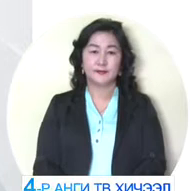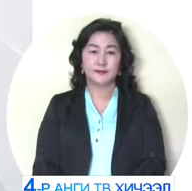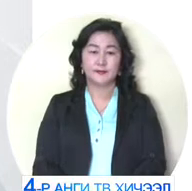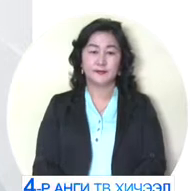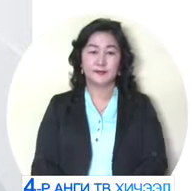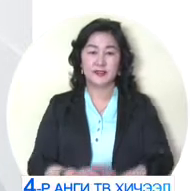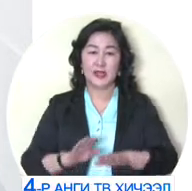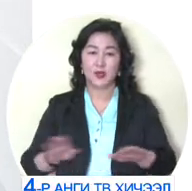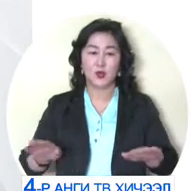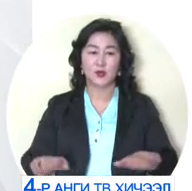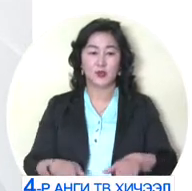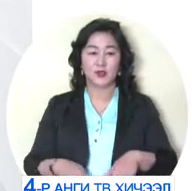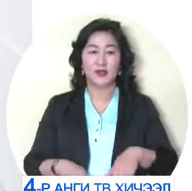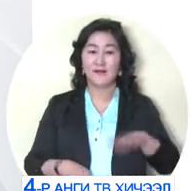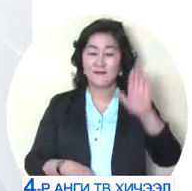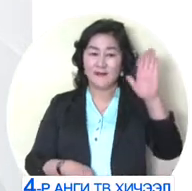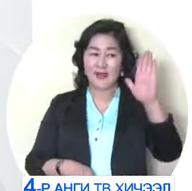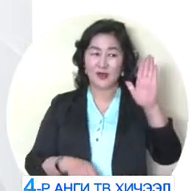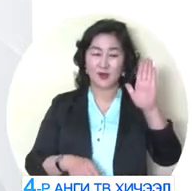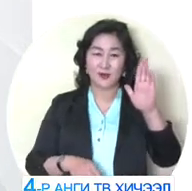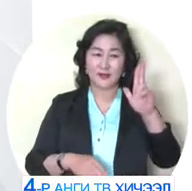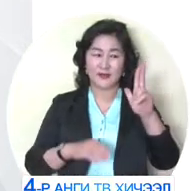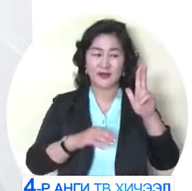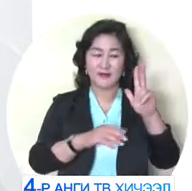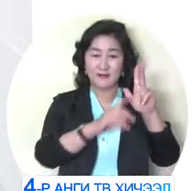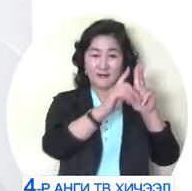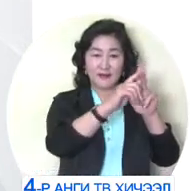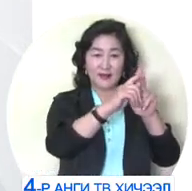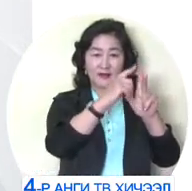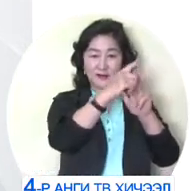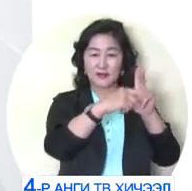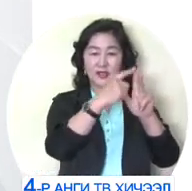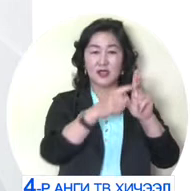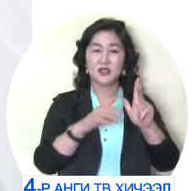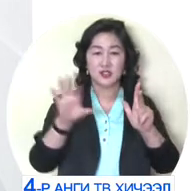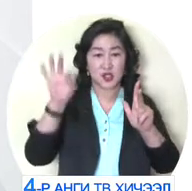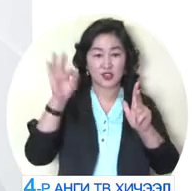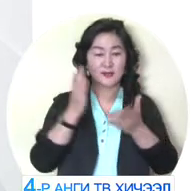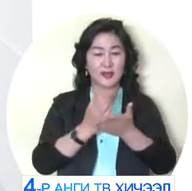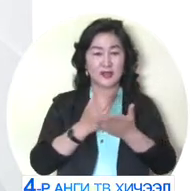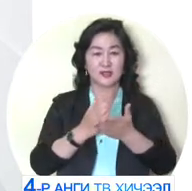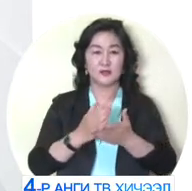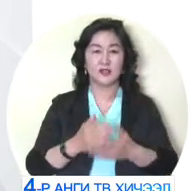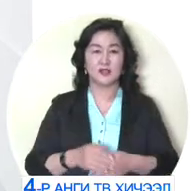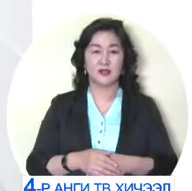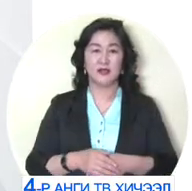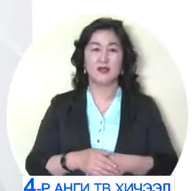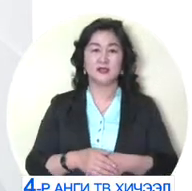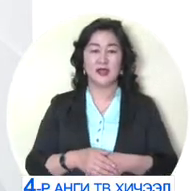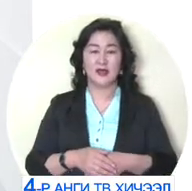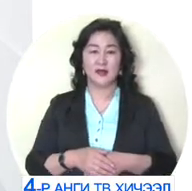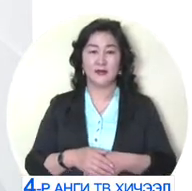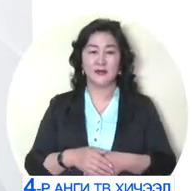За сурагчид маань Б хувилбарыг сонгосон байх гэж багш нь бодож байна. Мэдээж хүү бол тэрхүү охинд тусалж